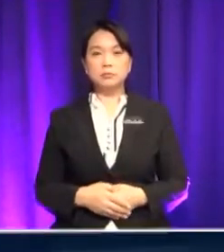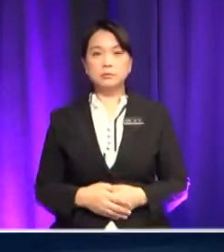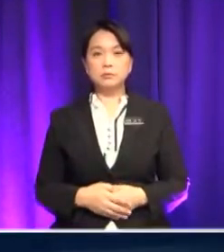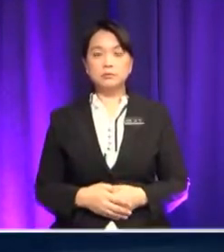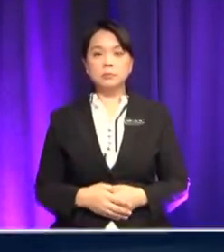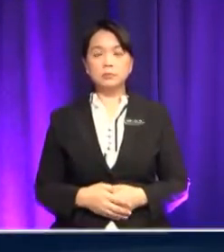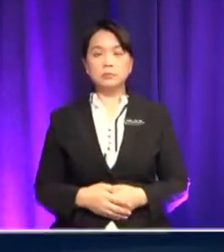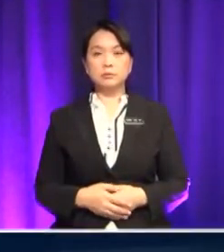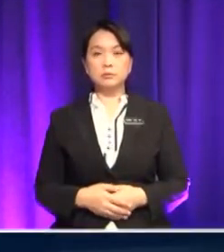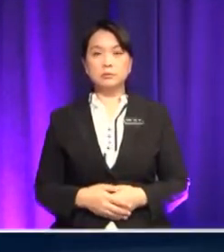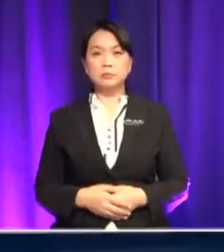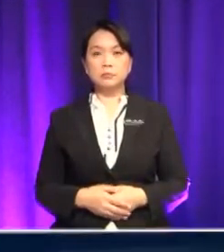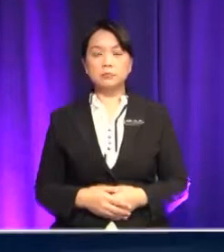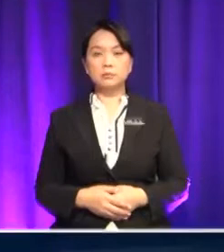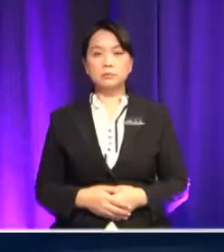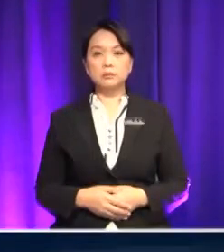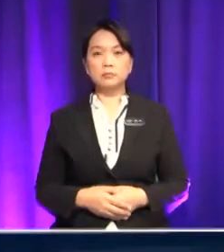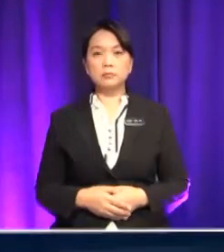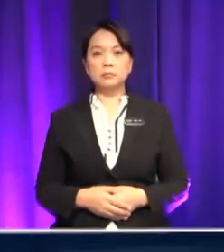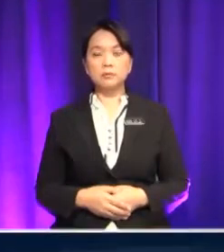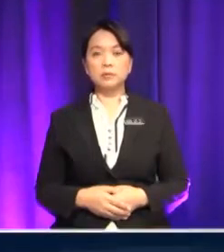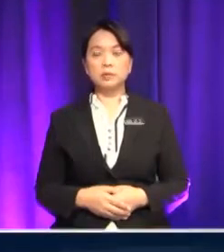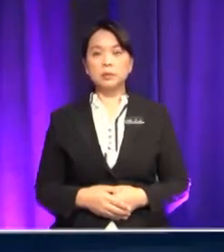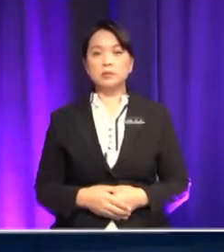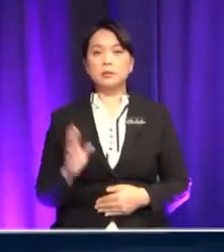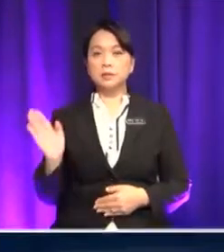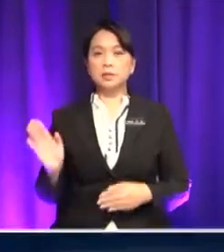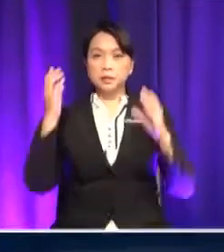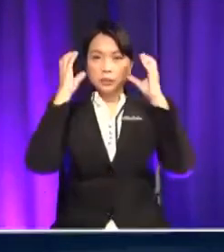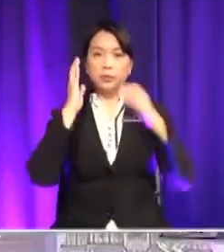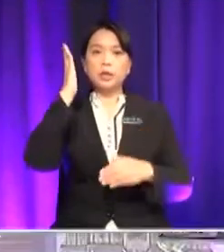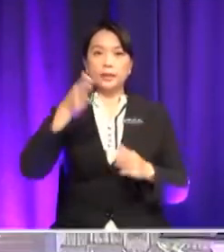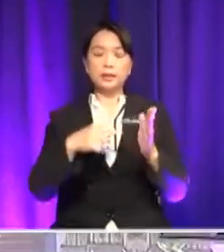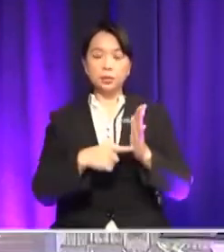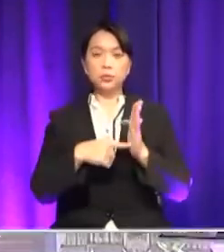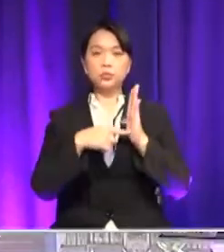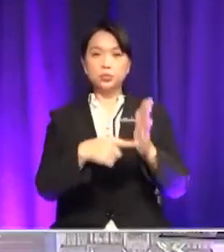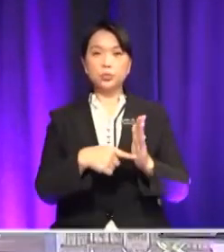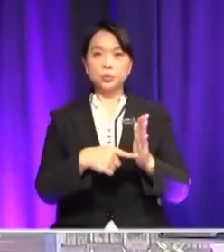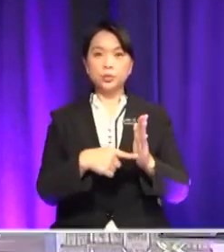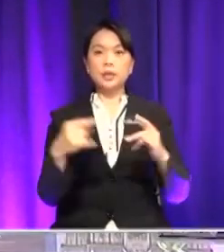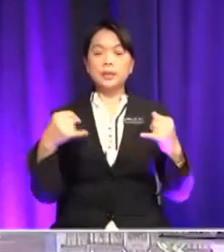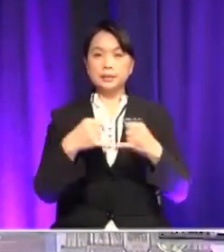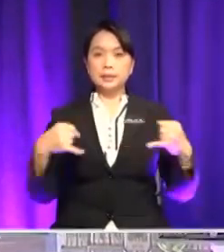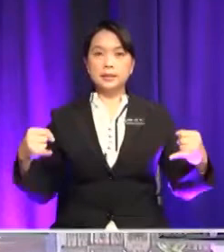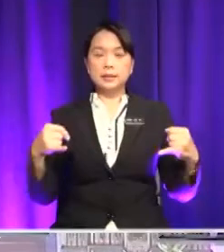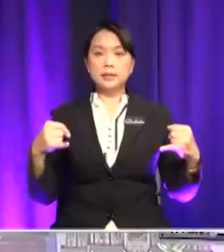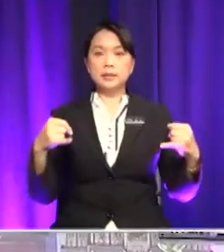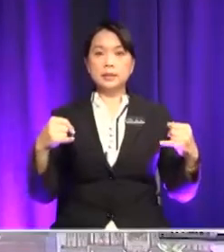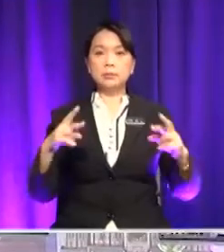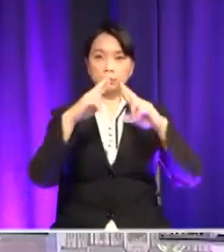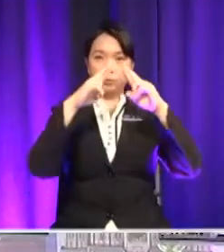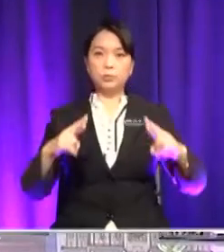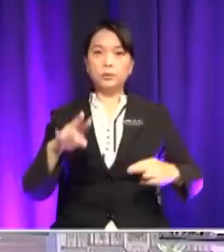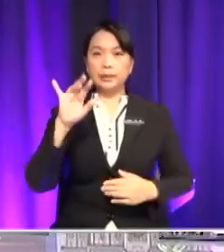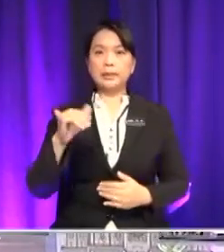bumbung Mansard, iaitu bumbung Perancis. So di sini saya akan tunjukkan dia punya jenis bumbung yang terdapat pada model reka